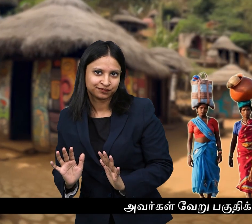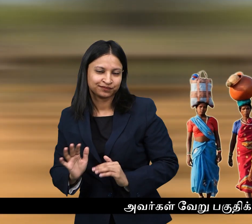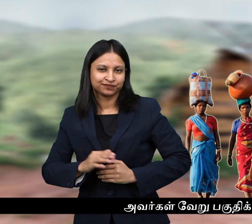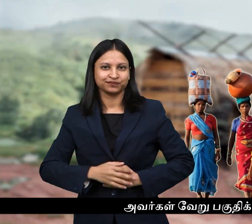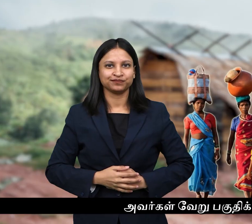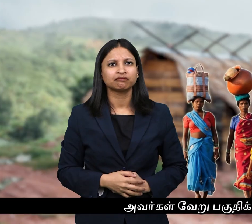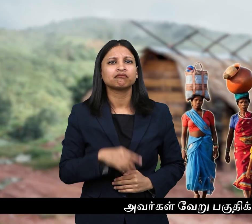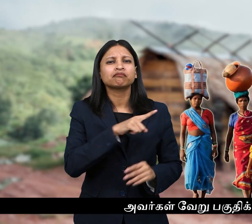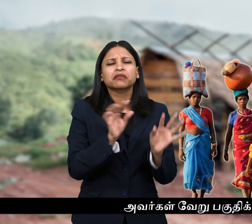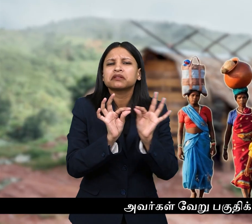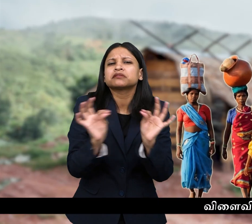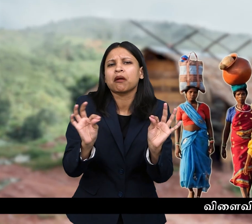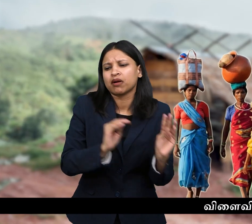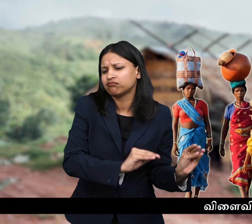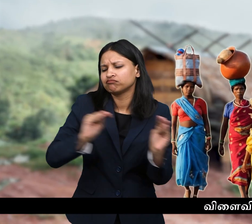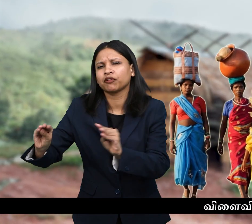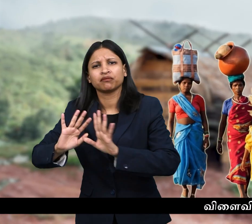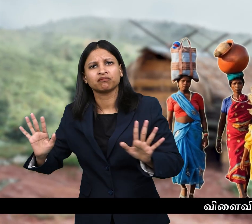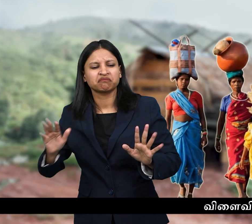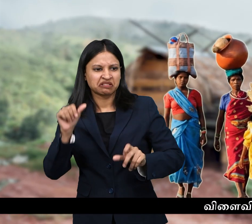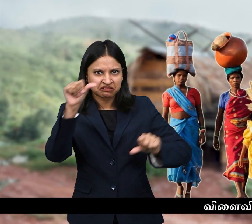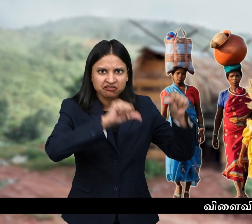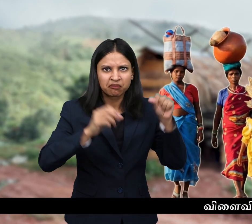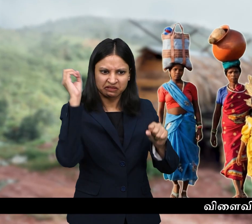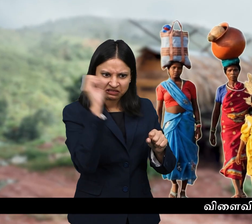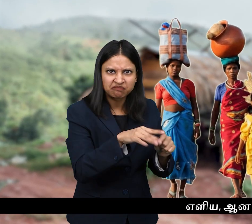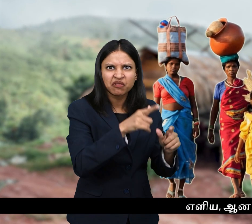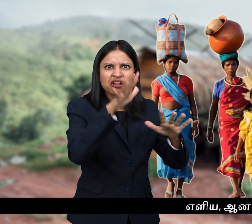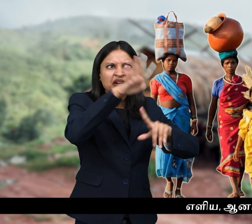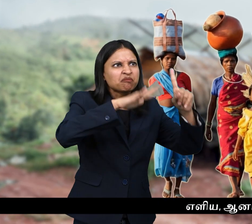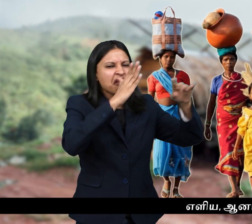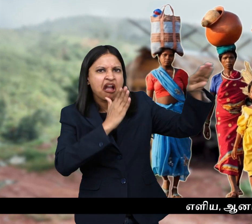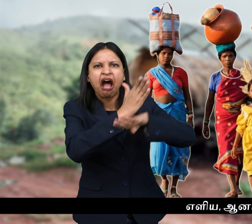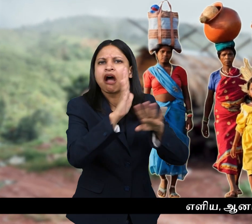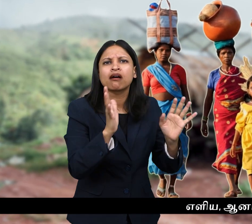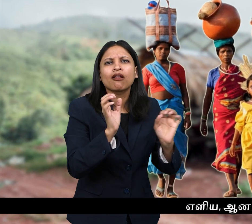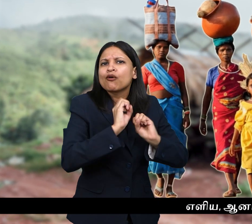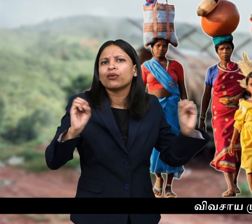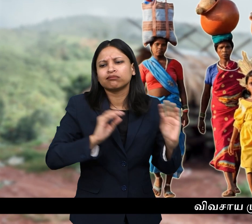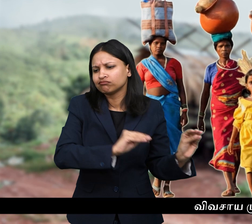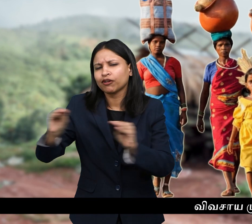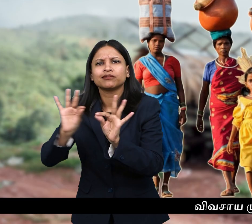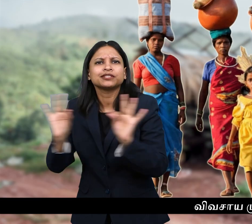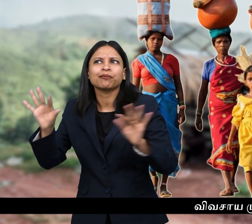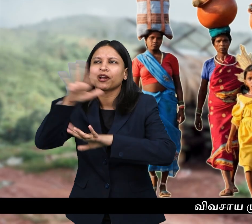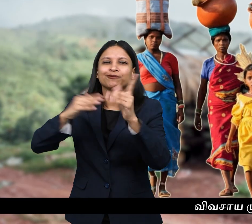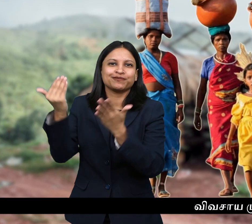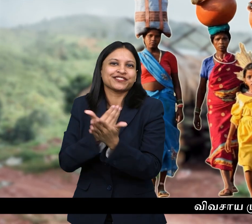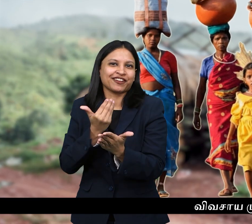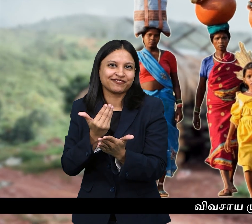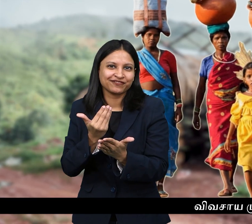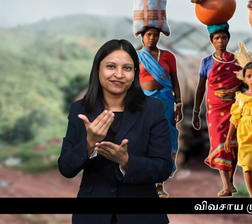பகுதிக்கு இடம்பெயர்கிறார்கள். இது காட்டிற்கு தீங்கு விளைவிக்காத ஒரு எளிய ஆனால் பயனுள்ள